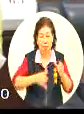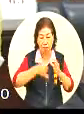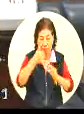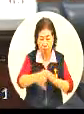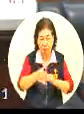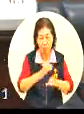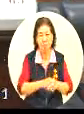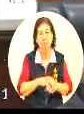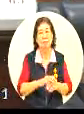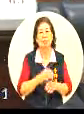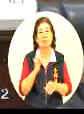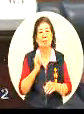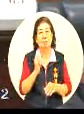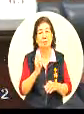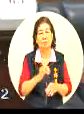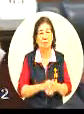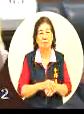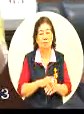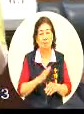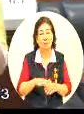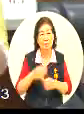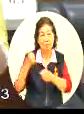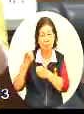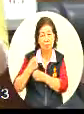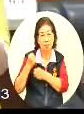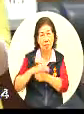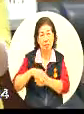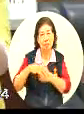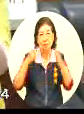嘛那眷村如果说把人